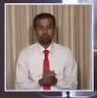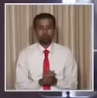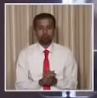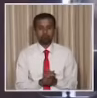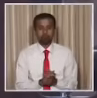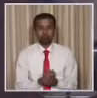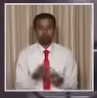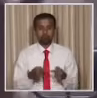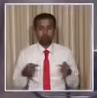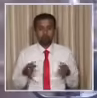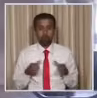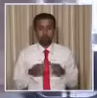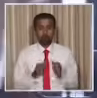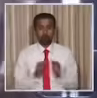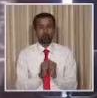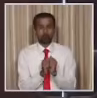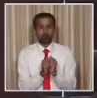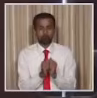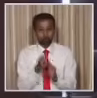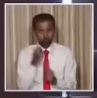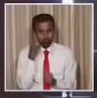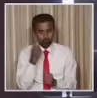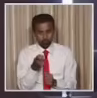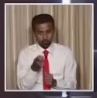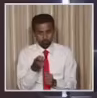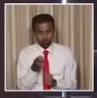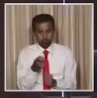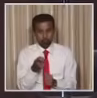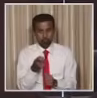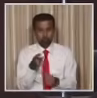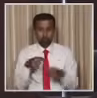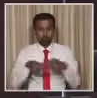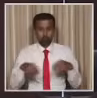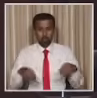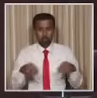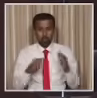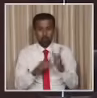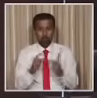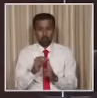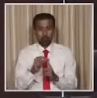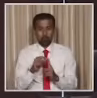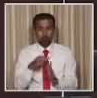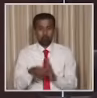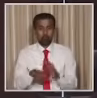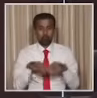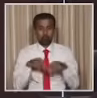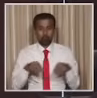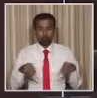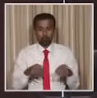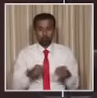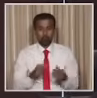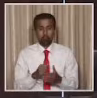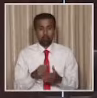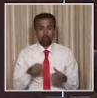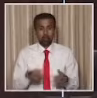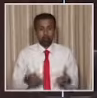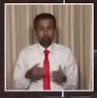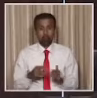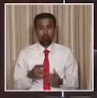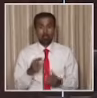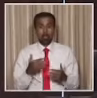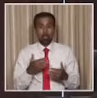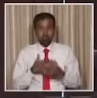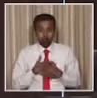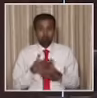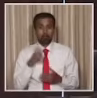මේ විපක්ෂයේ ඉඳගෙන කරන කාර්යභාරය මතක තියාගන්න ඒ නිසා ඔබතුමා කුෂිකර්ම මැතිවරයා විදිහට ඉඳගෙන මේ රටේ කුෂිකර්මාන්ත විනාශ දැන් අද අපේ රනිල්